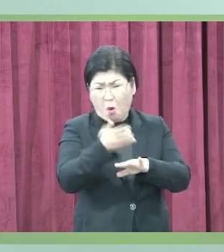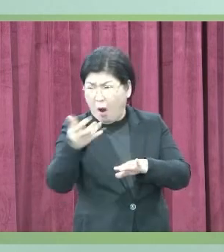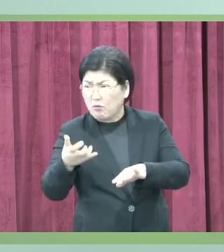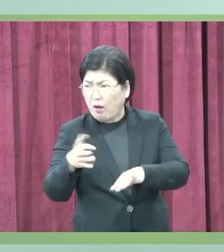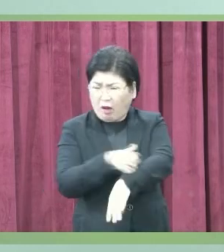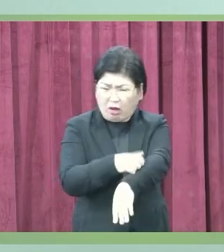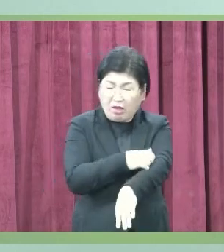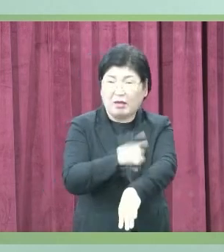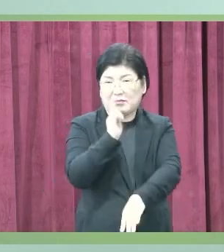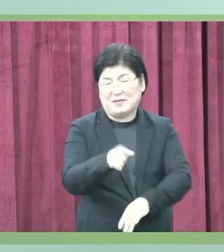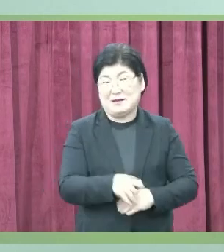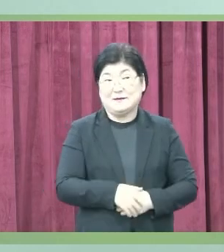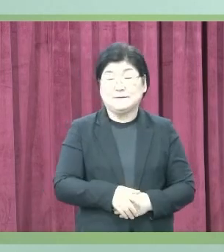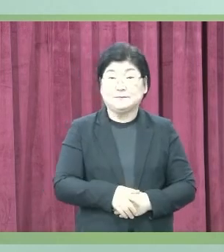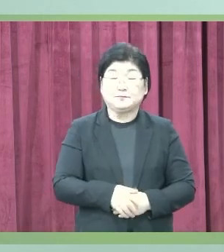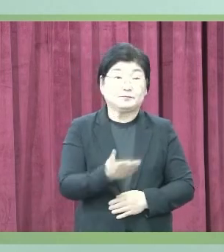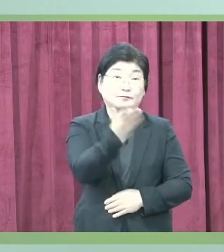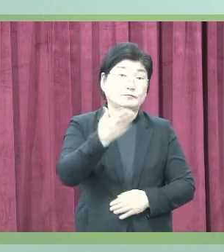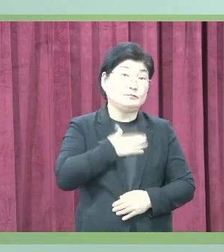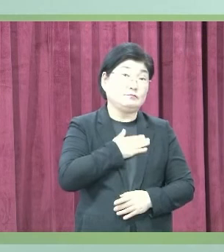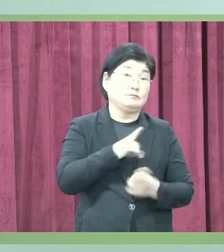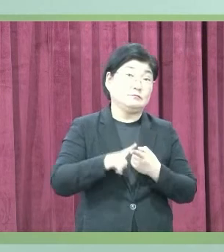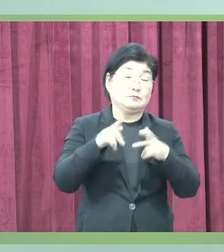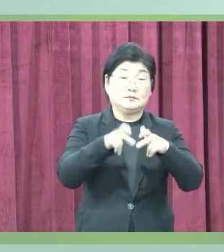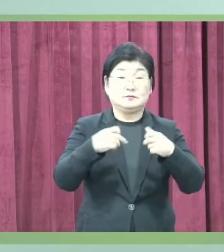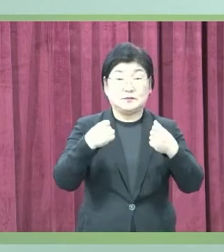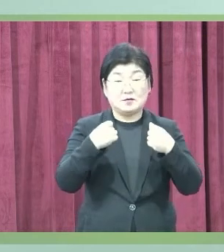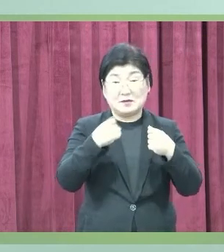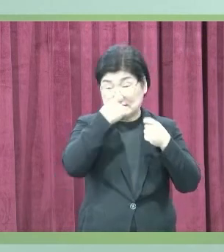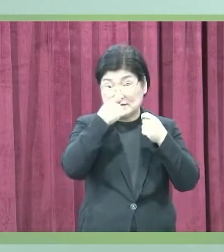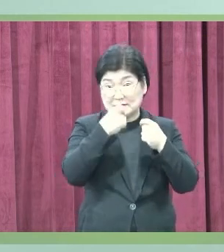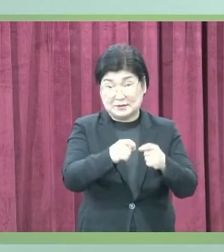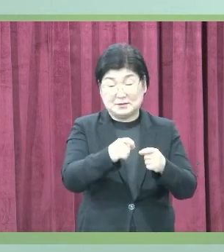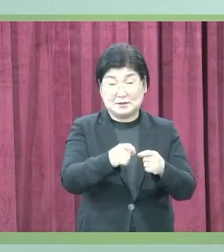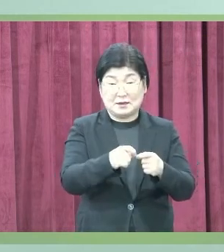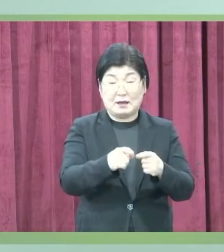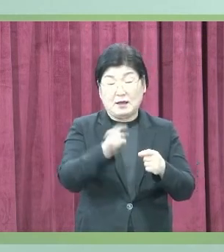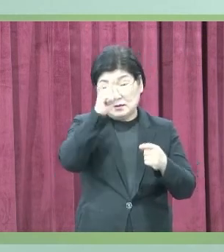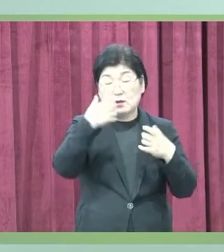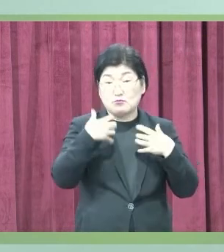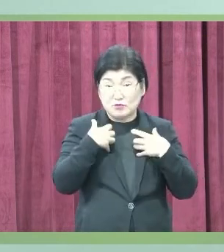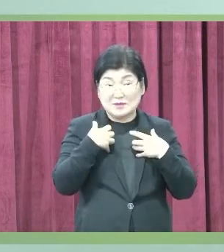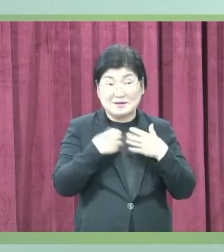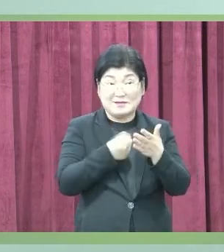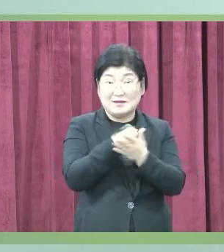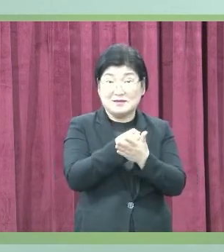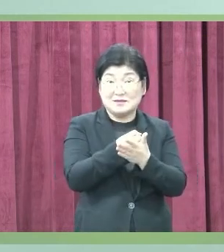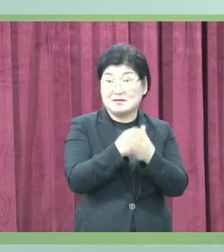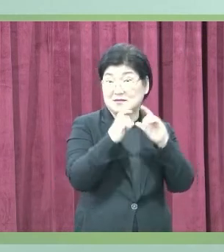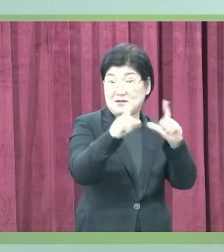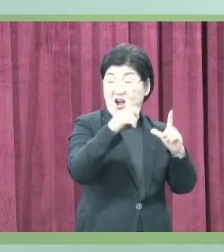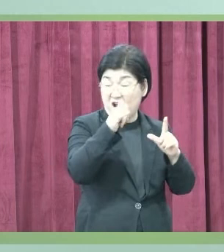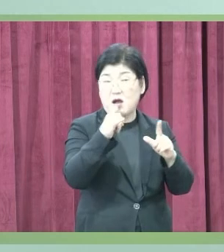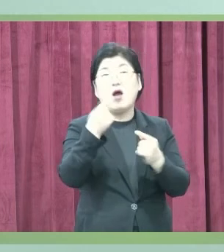꼽았습니다. 그래서 지금 아시는 것처럼 저희 장애인 건강 친화 건강검진 국가에서 지정을 하고 있는데요. 보다는